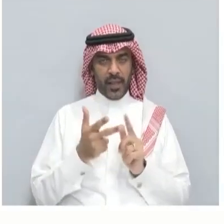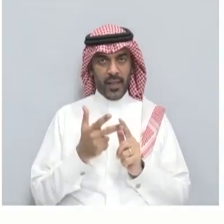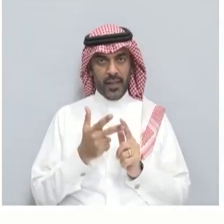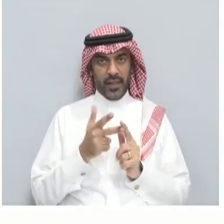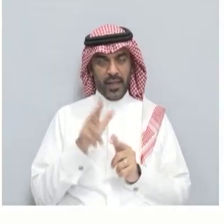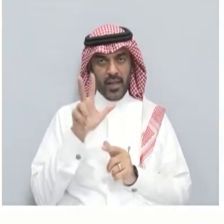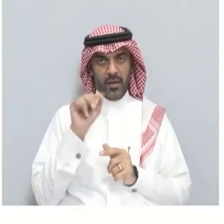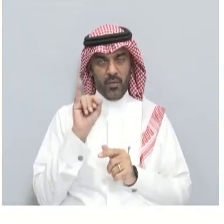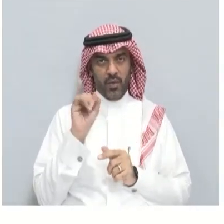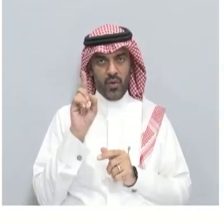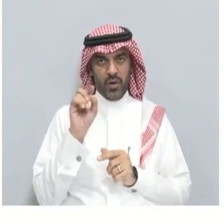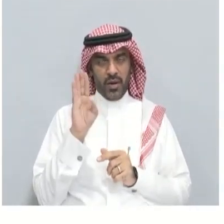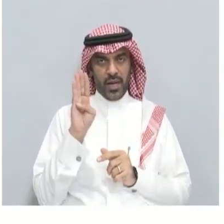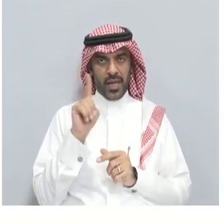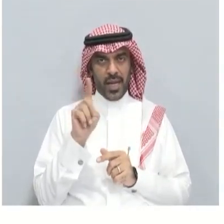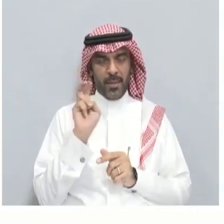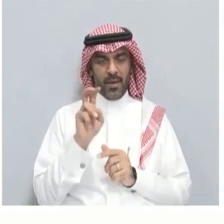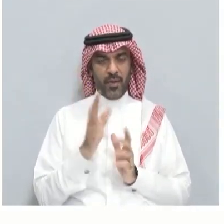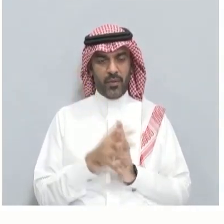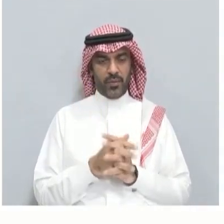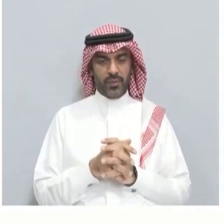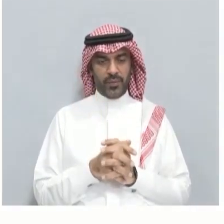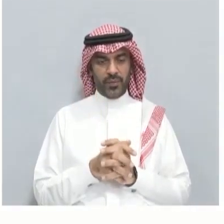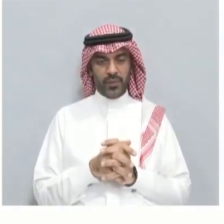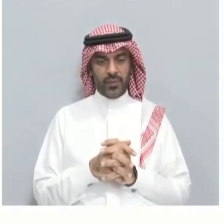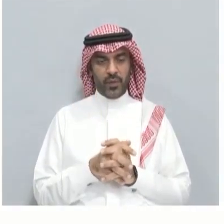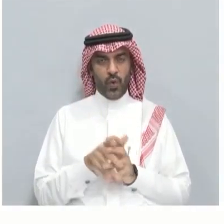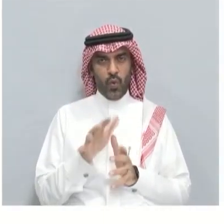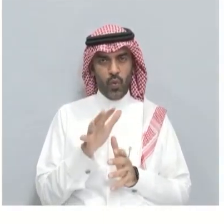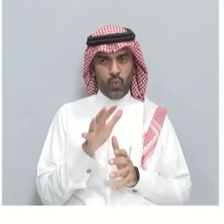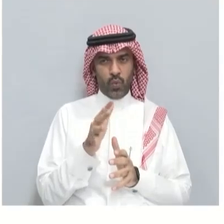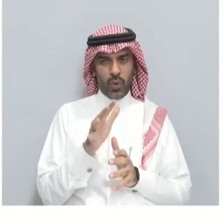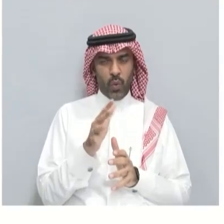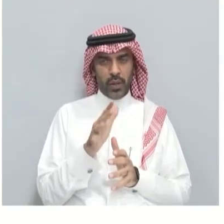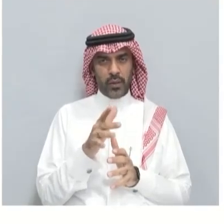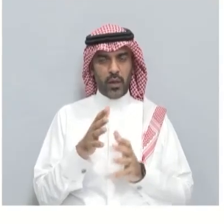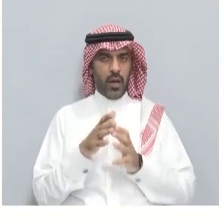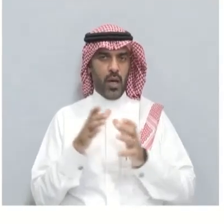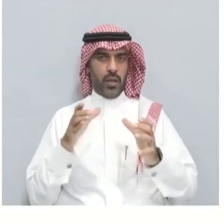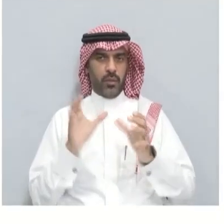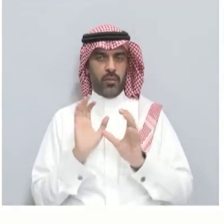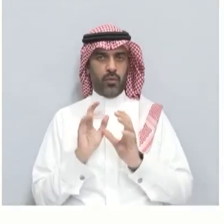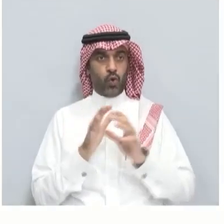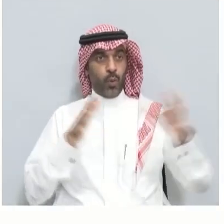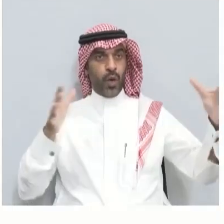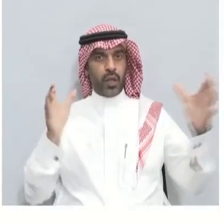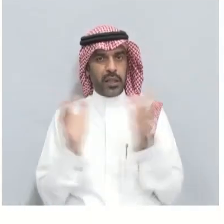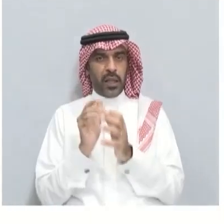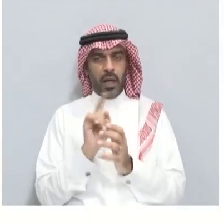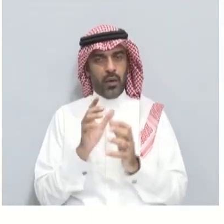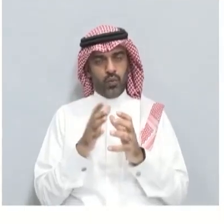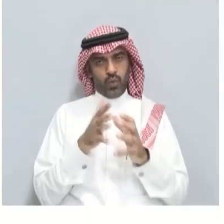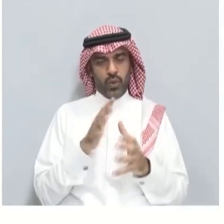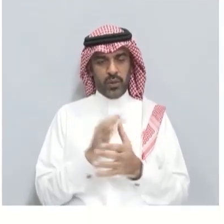في المركبه هي متوسطه ماذا هي ذكرنا هي متوسطه ماذا الحجم نسبه مرتفعه ثوان مرتفع